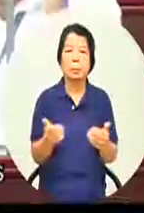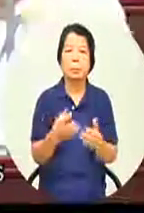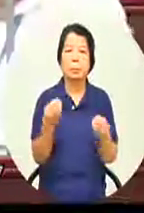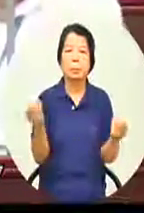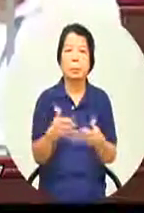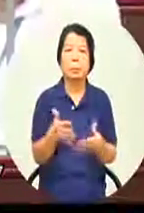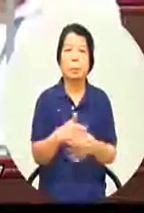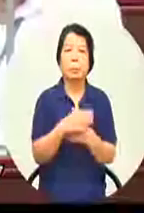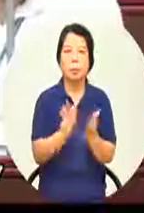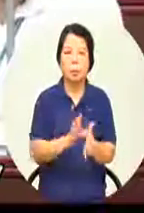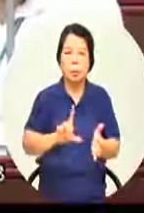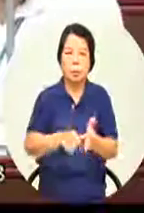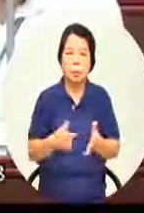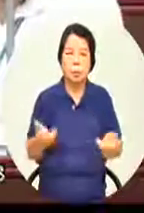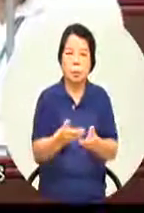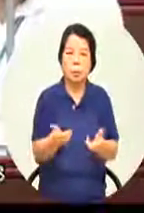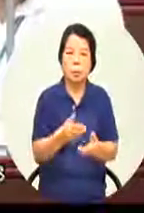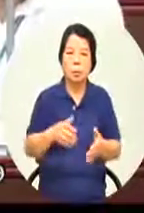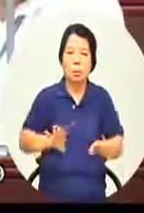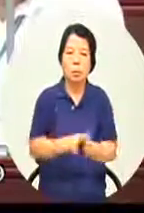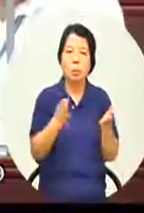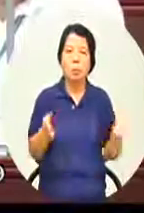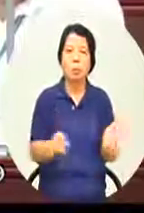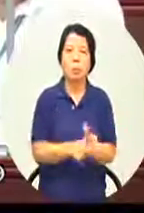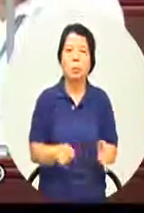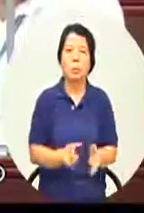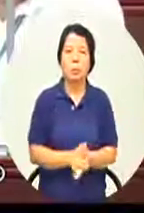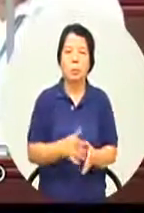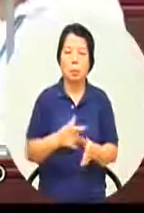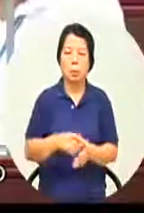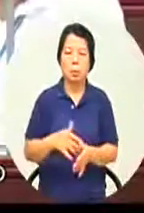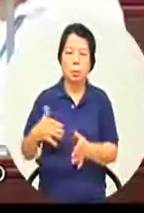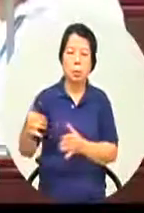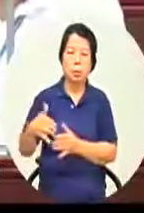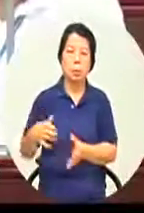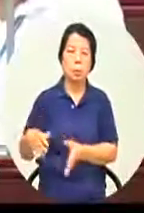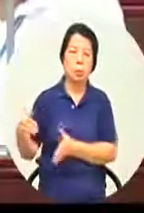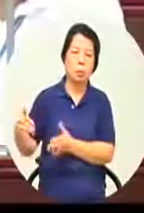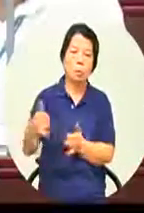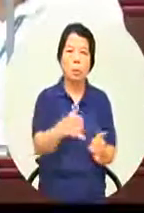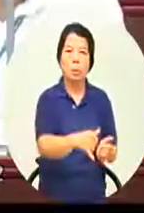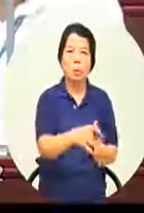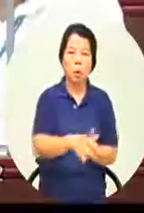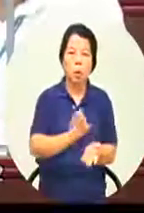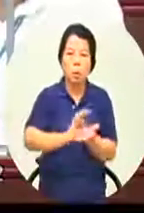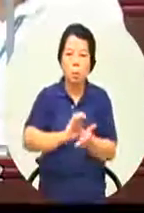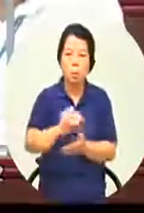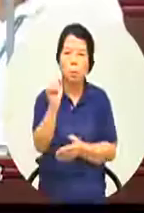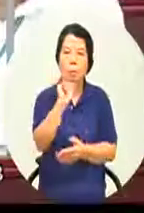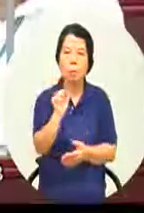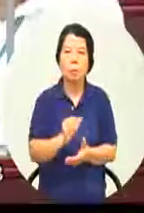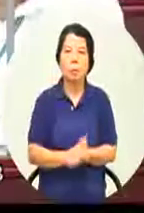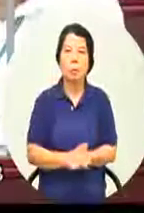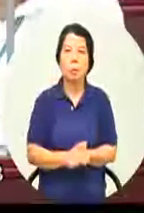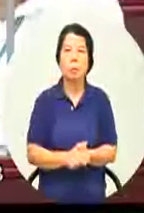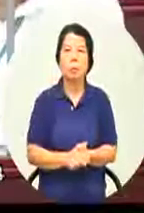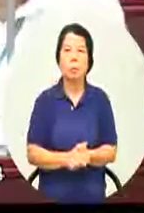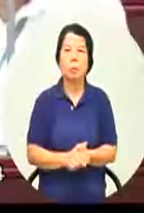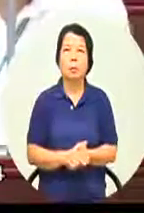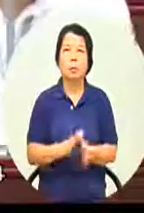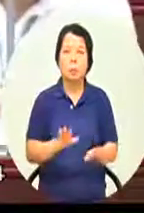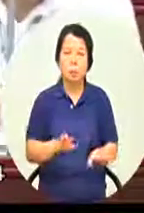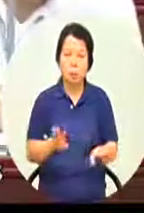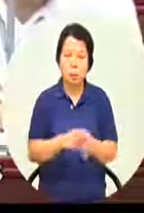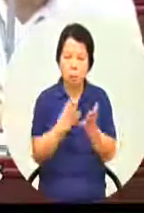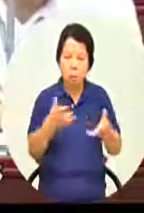在于说，到时候施工开始了，它沿线的停车格就不能使用嘛。所以应该是我们讲说，开始